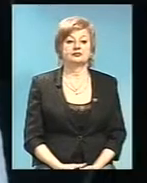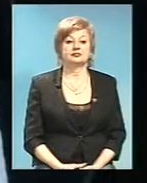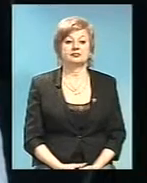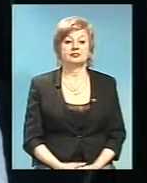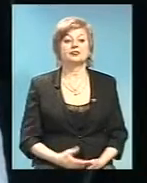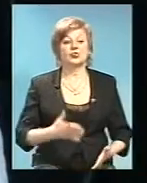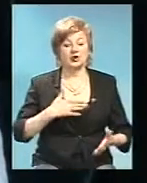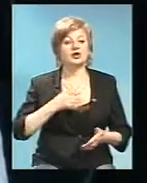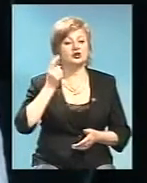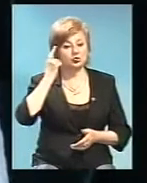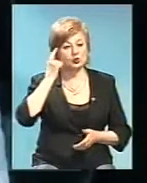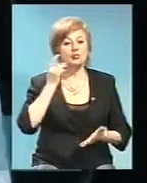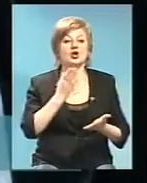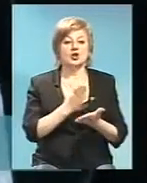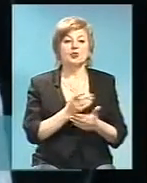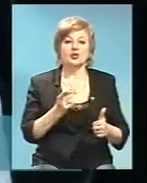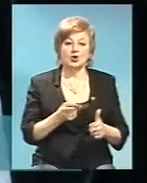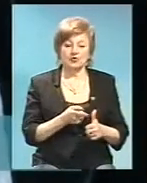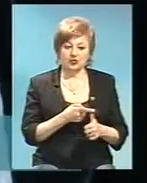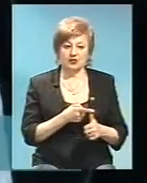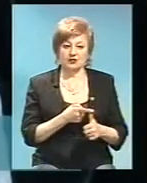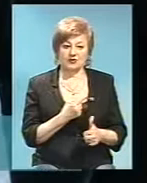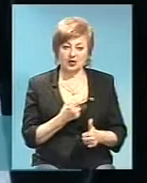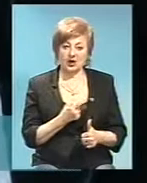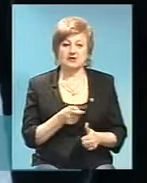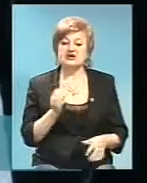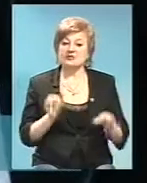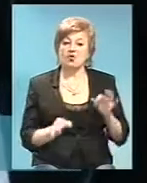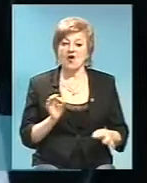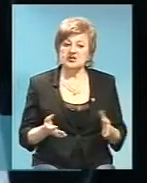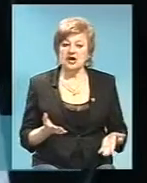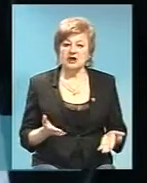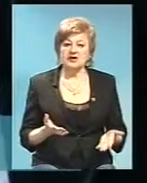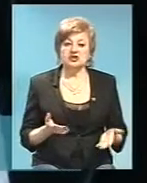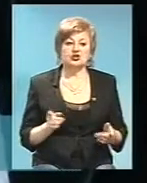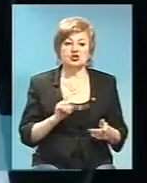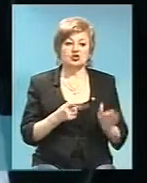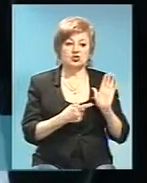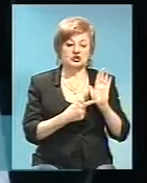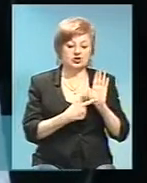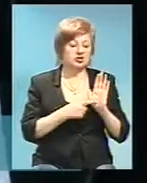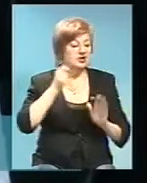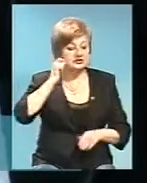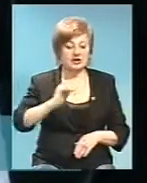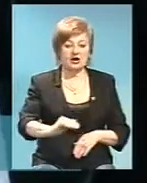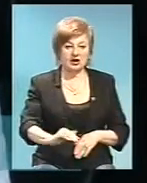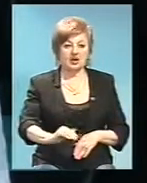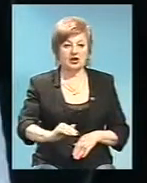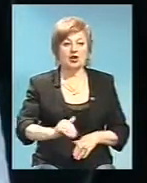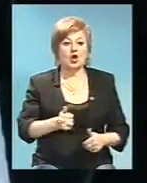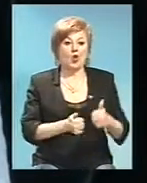Я думаю, що є, по-перше, елемент справедливості, тому що для шестирічної дитини